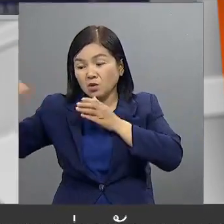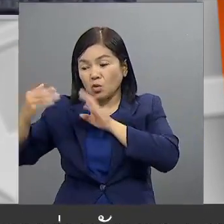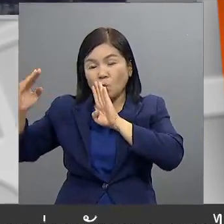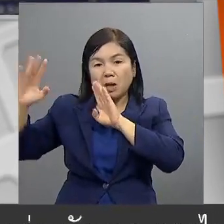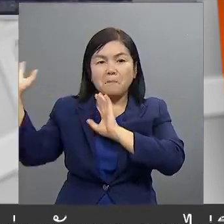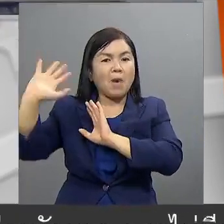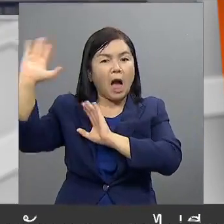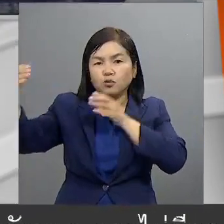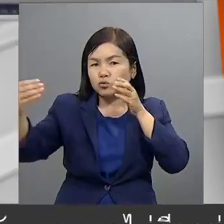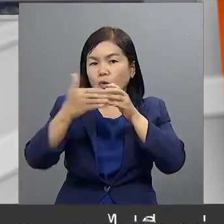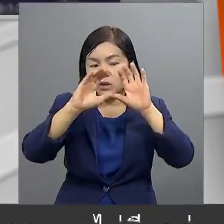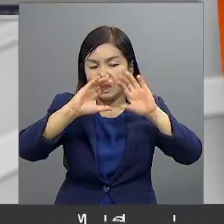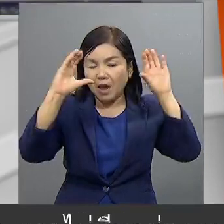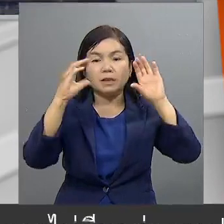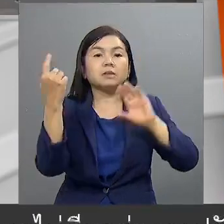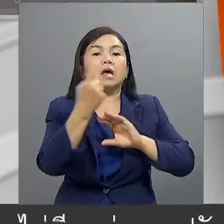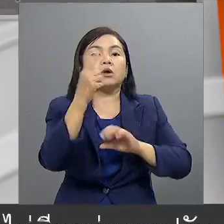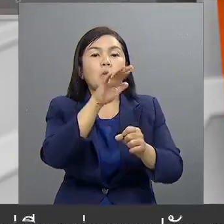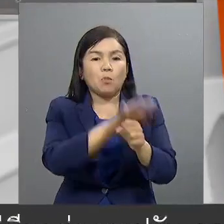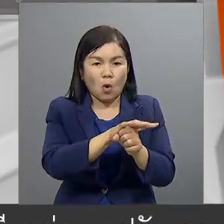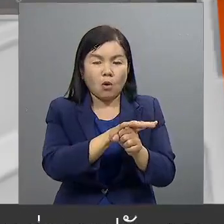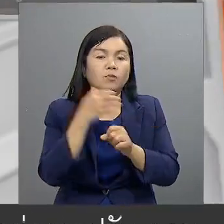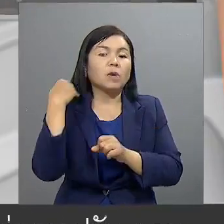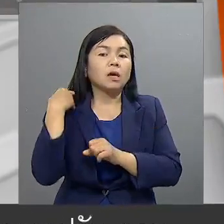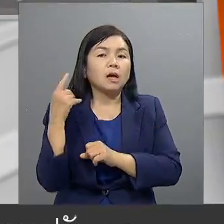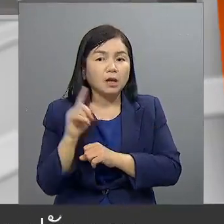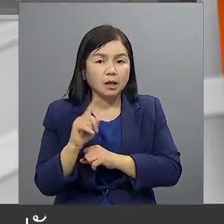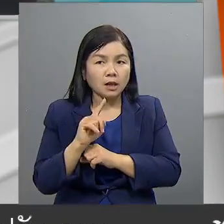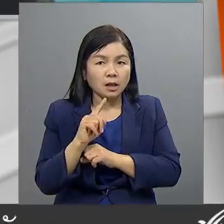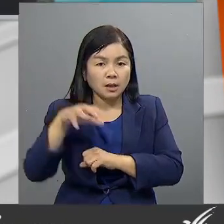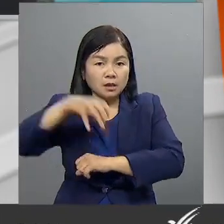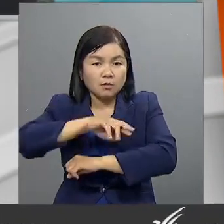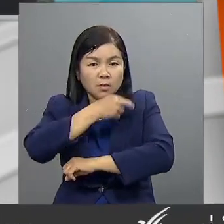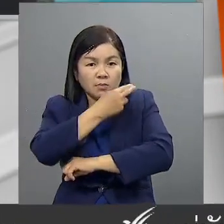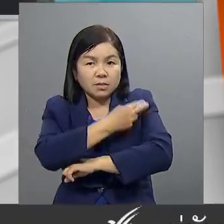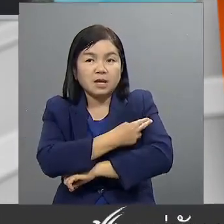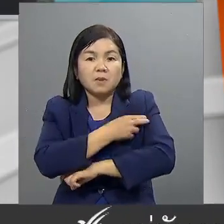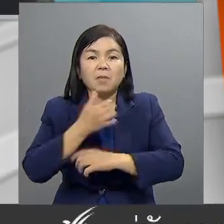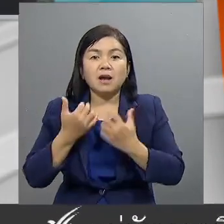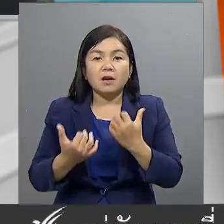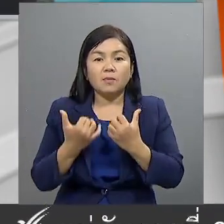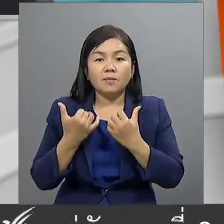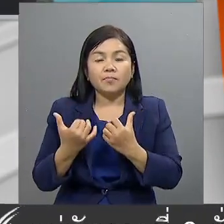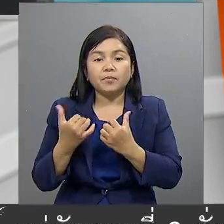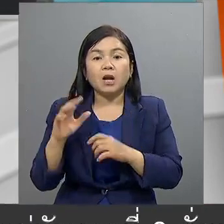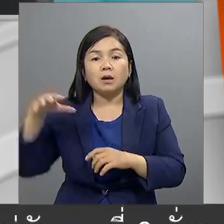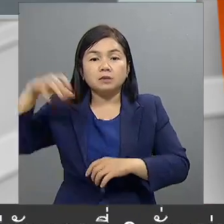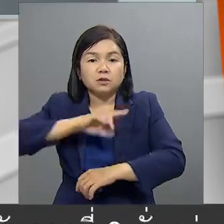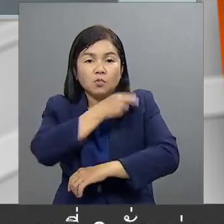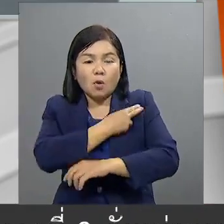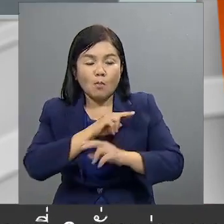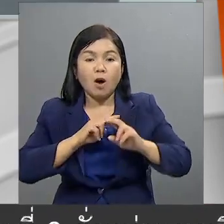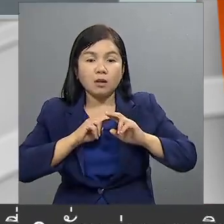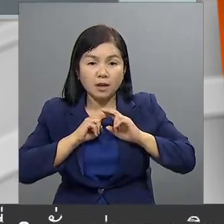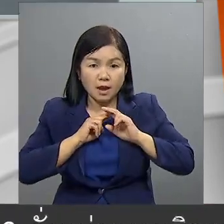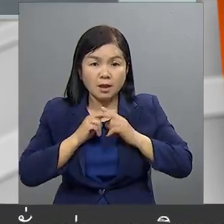ก็กับหน่วยงานรัฐเท่านั้นรวมถึงสถานพยาบาลเอกชนที่ยื่นข้อเสนอต่อภาครัฐมาก่อนหน้านี้ขอนำเข้าวัคซีนมาฉีด